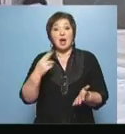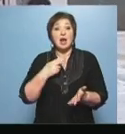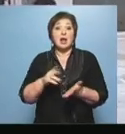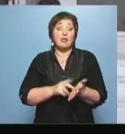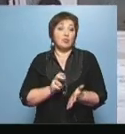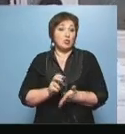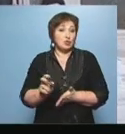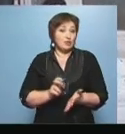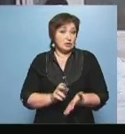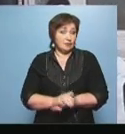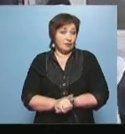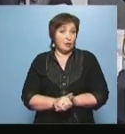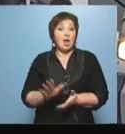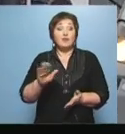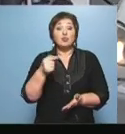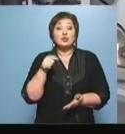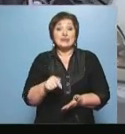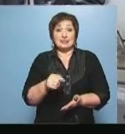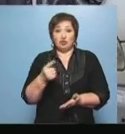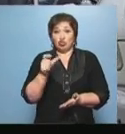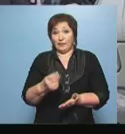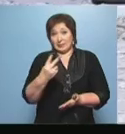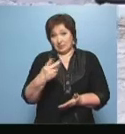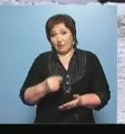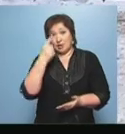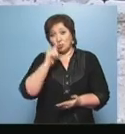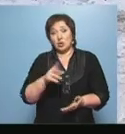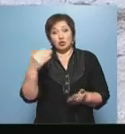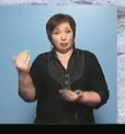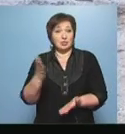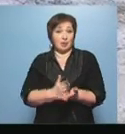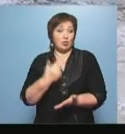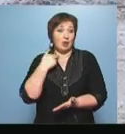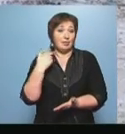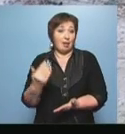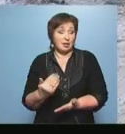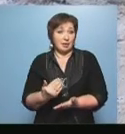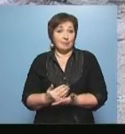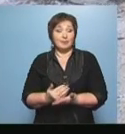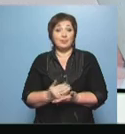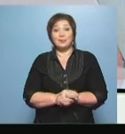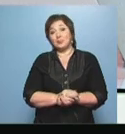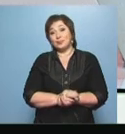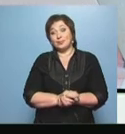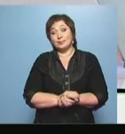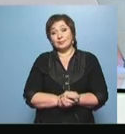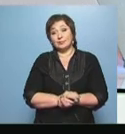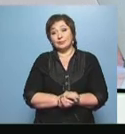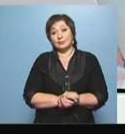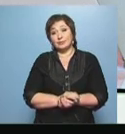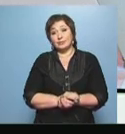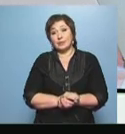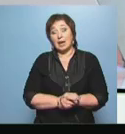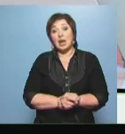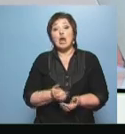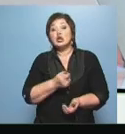исполнительных производств. Только за два дня акции более 1000 жителей республики впервые узнали о своих долгах.